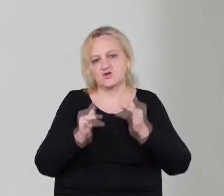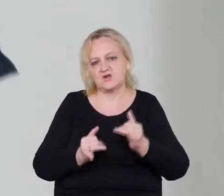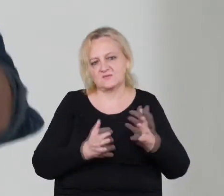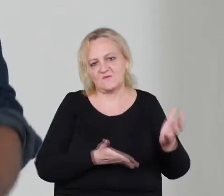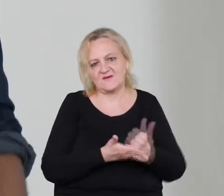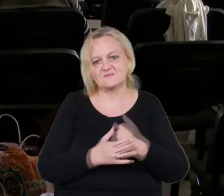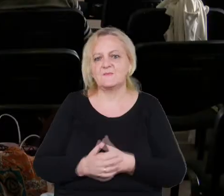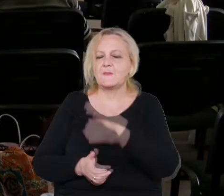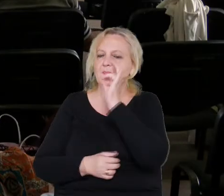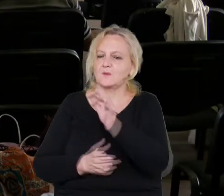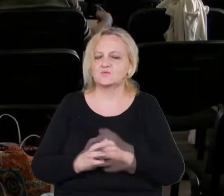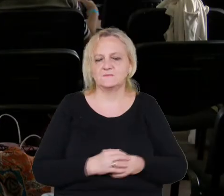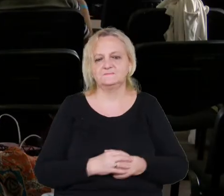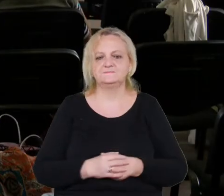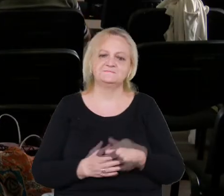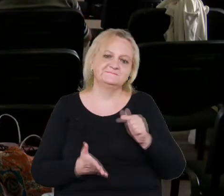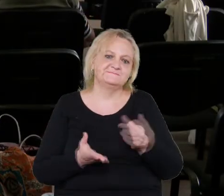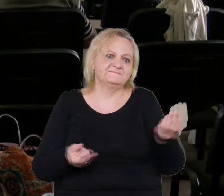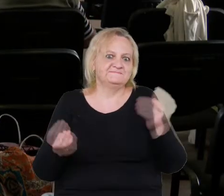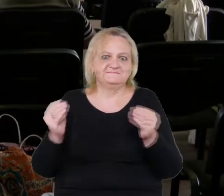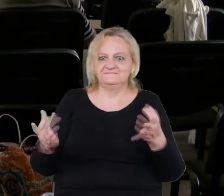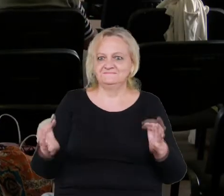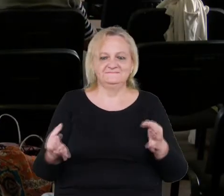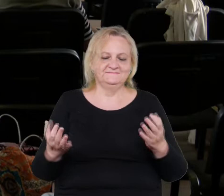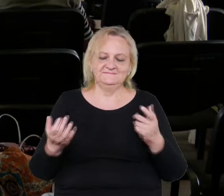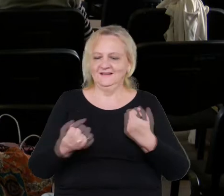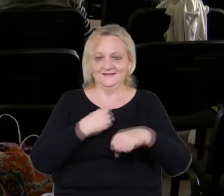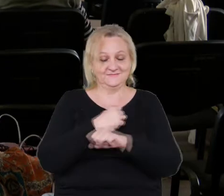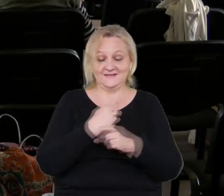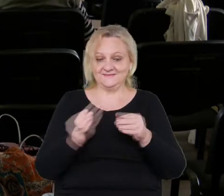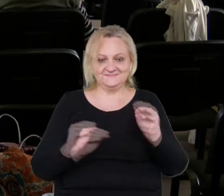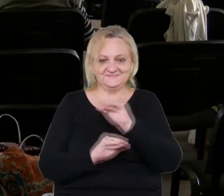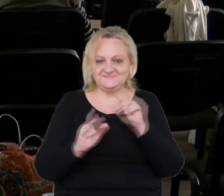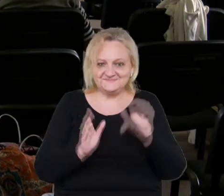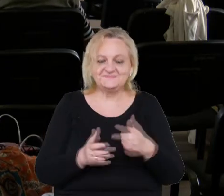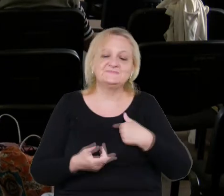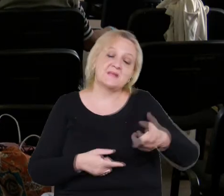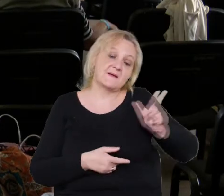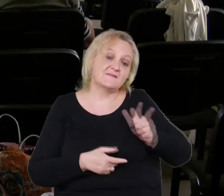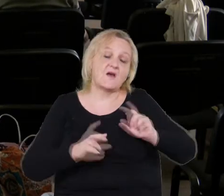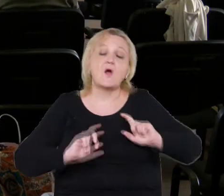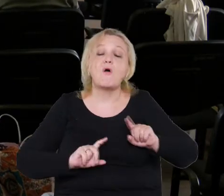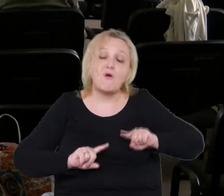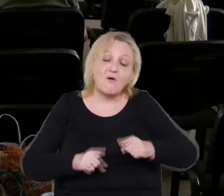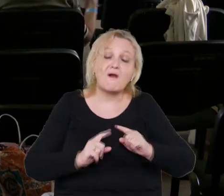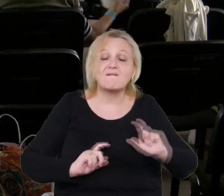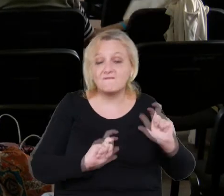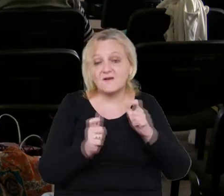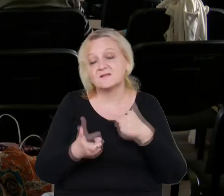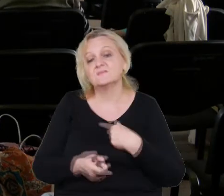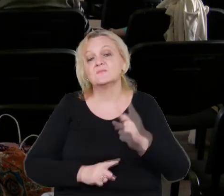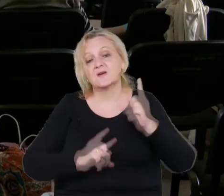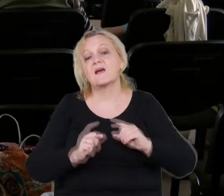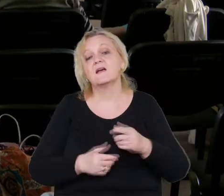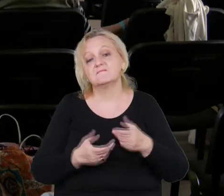dobrze pełna Improwizacja to też jest bardzo ważne przy tego typu rzeczach jako organizatorzy wydarzeń również mam Tenczyn nie